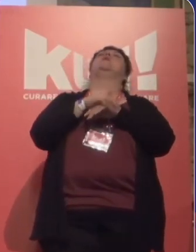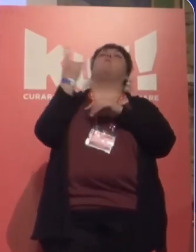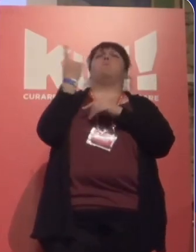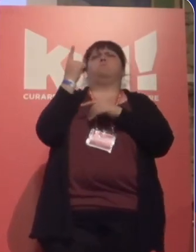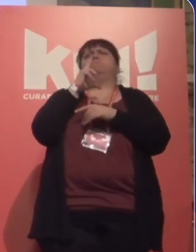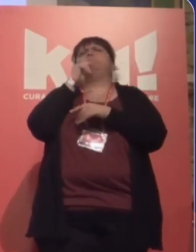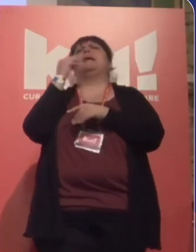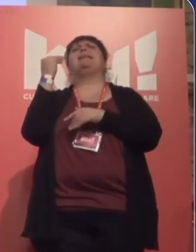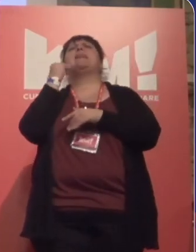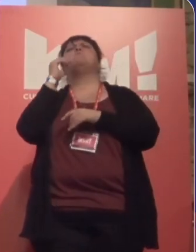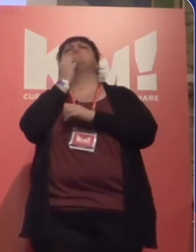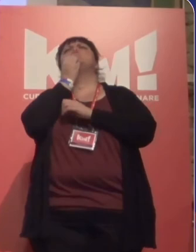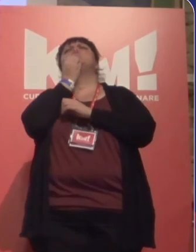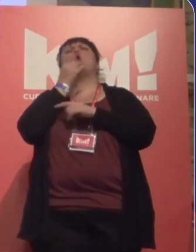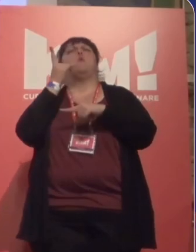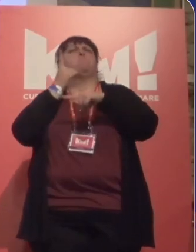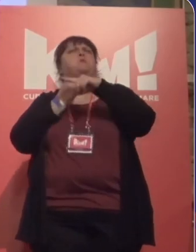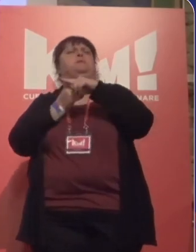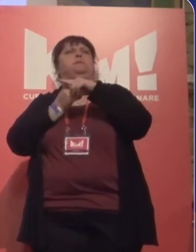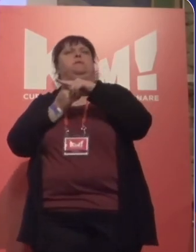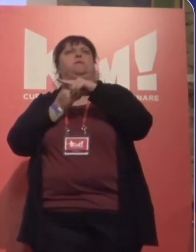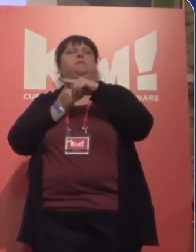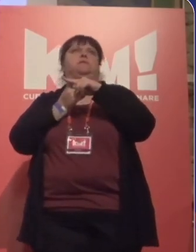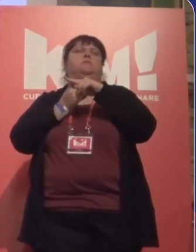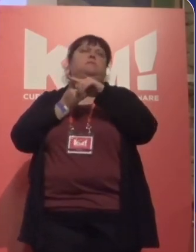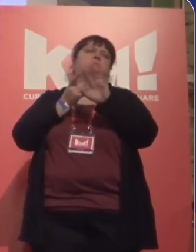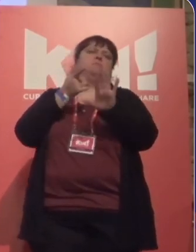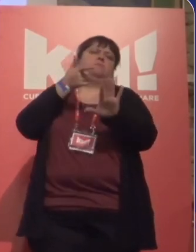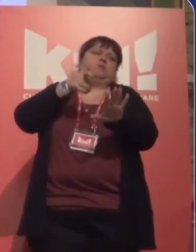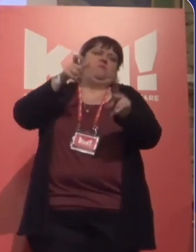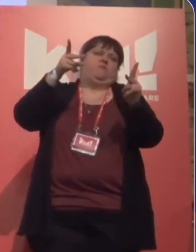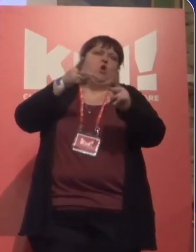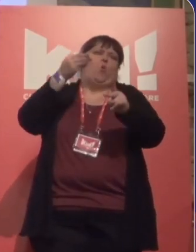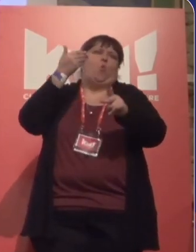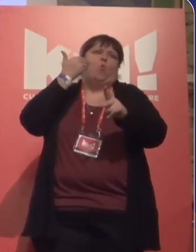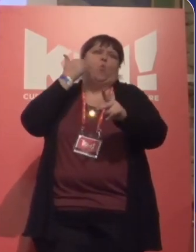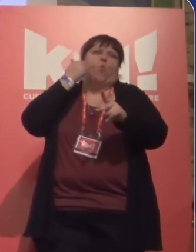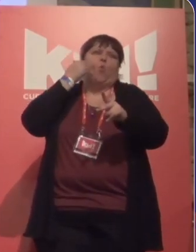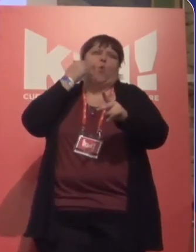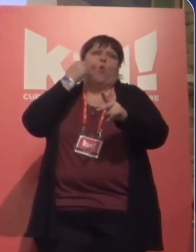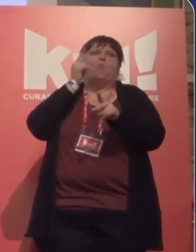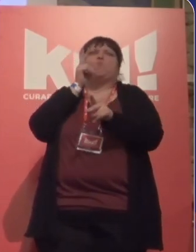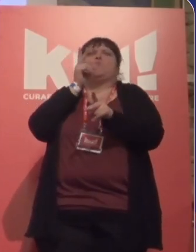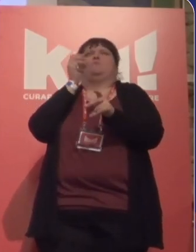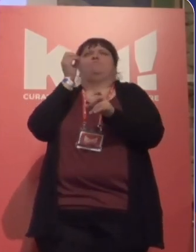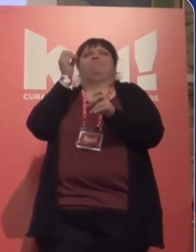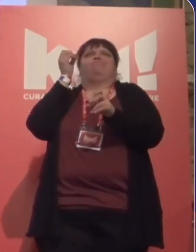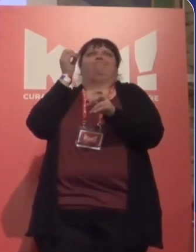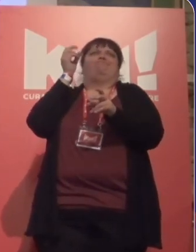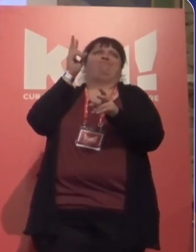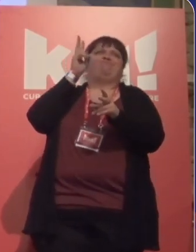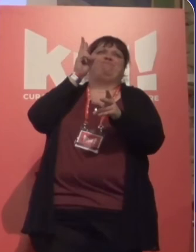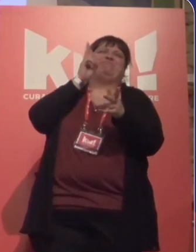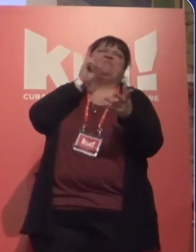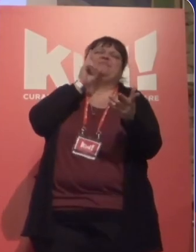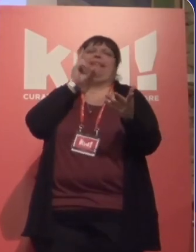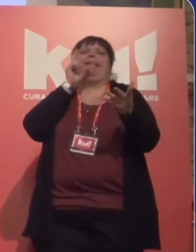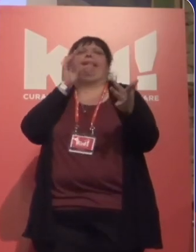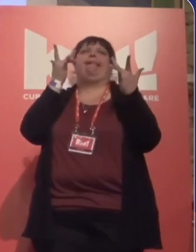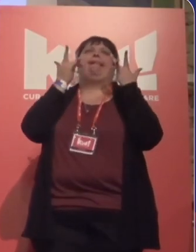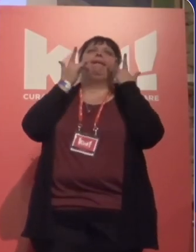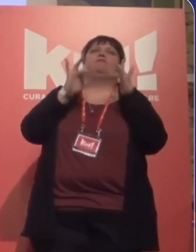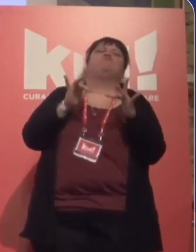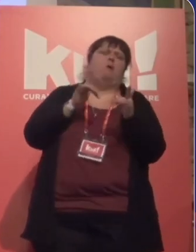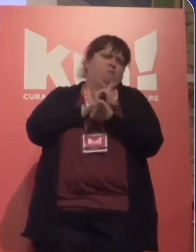l'uomo di certo stupido e sprovveduto non è ma per tanto tempo quelli che dicevano anche